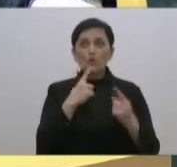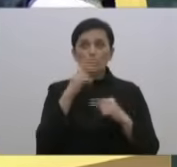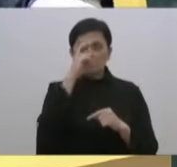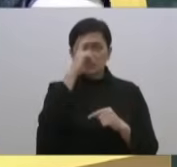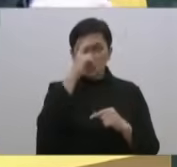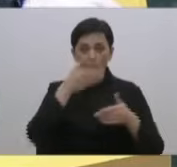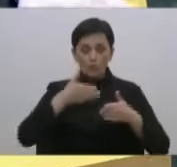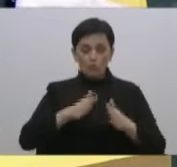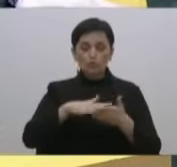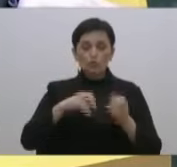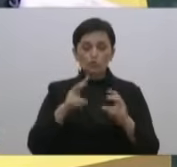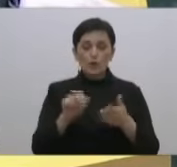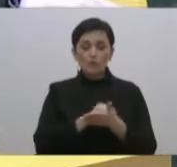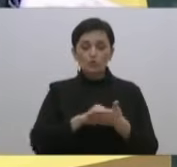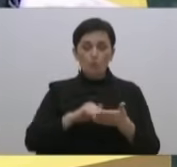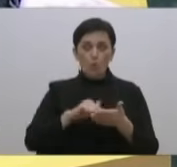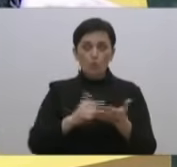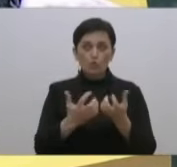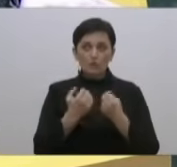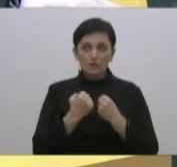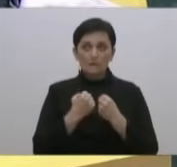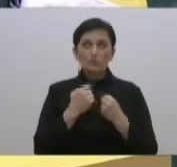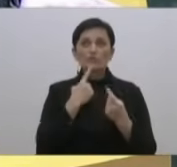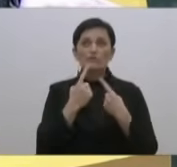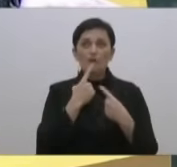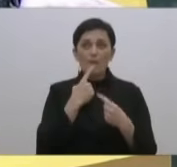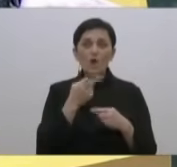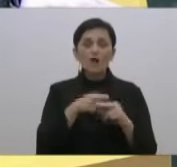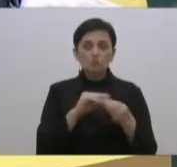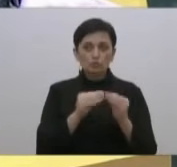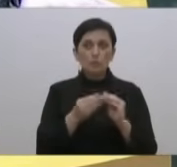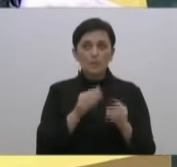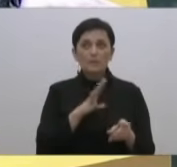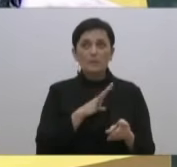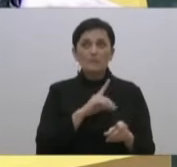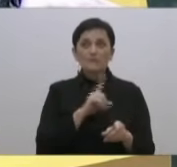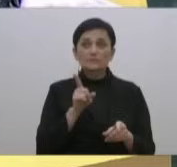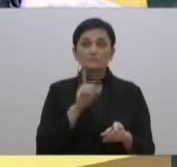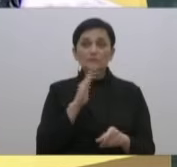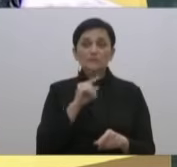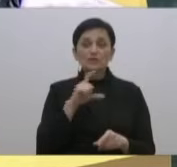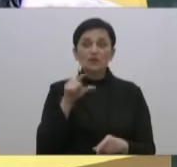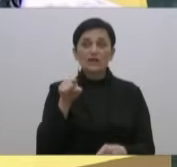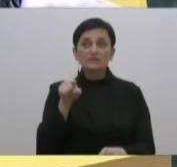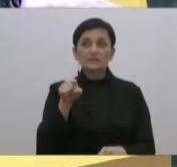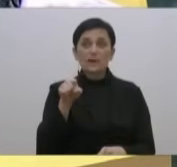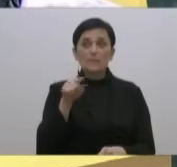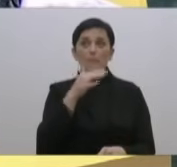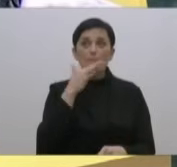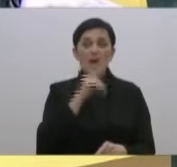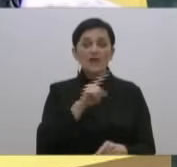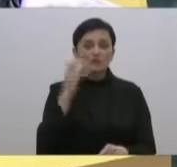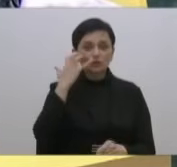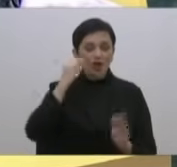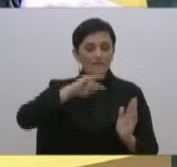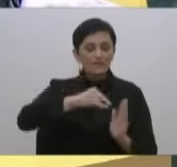სახელმწიფო დემოგრაფიული საფრთხების დოკუმენტი მივიღეთ. Და სულ ვამბობდით რომ ეს იყო პრობლემა. Მაგრამ ვაშაძისთვის ბევრი რამ არის